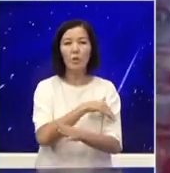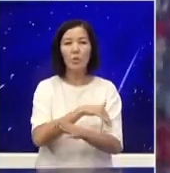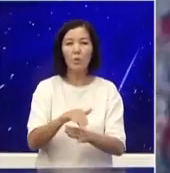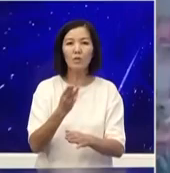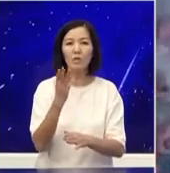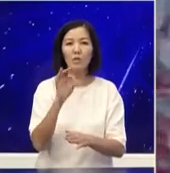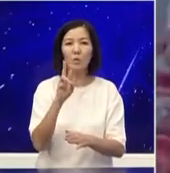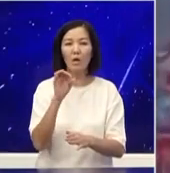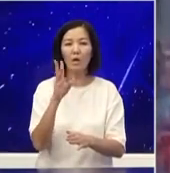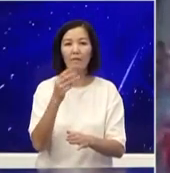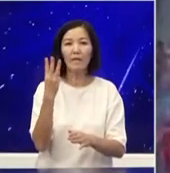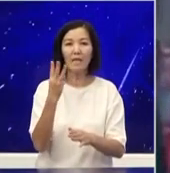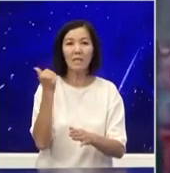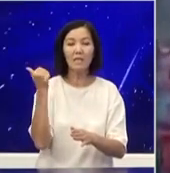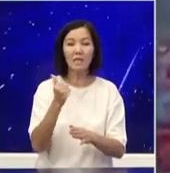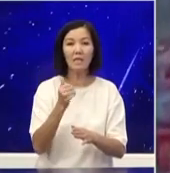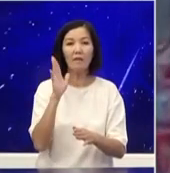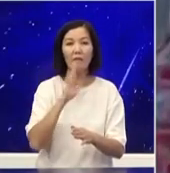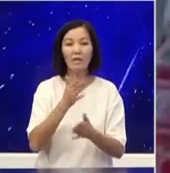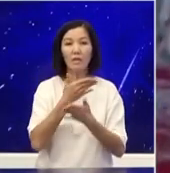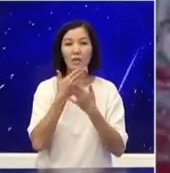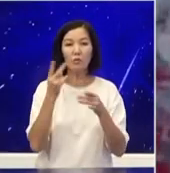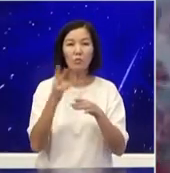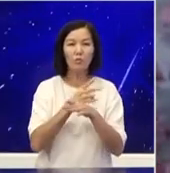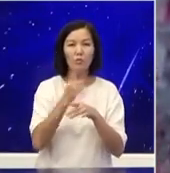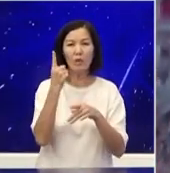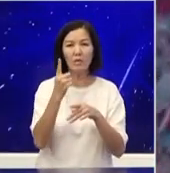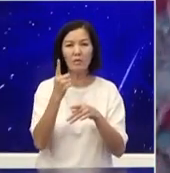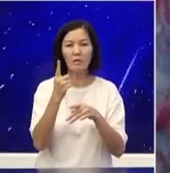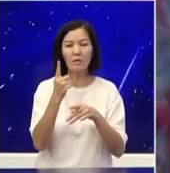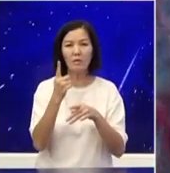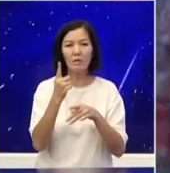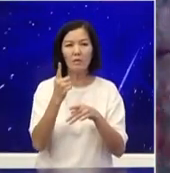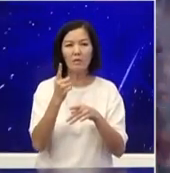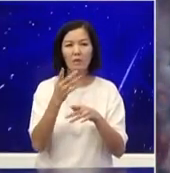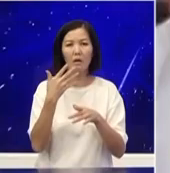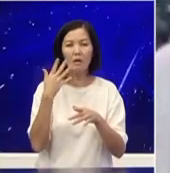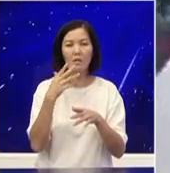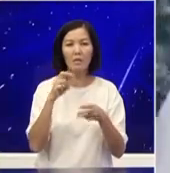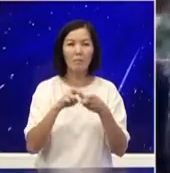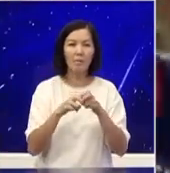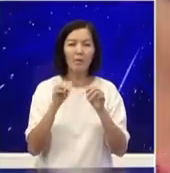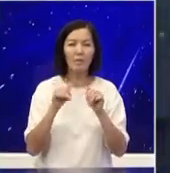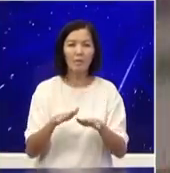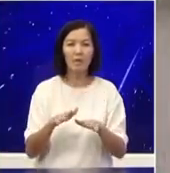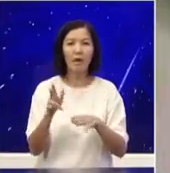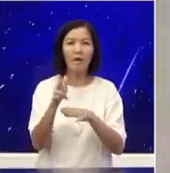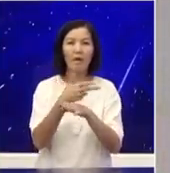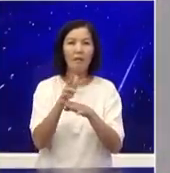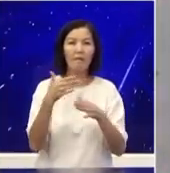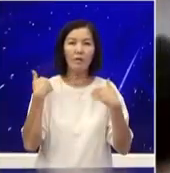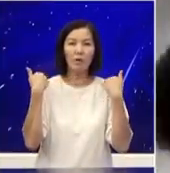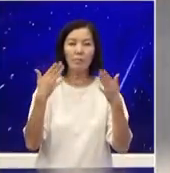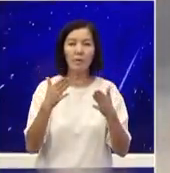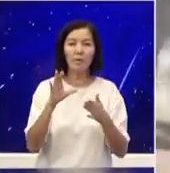неделя нету воды. Час дадут или ночью на 2 часа? Это что такое? Когда это закончится? Это видеообращение жителей